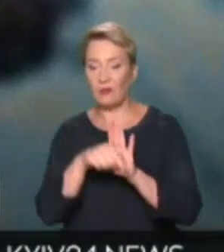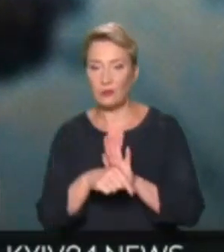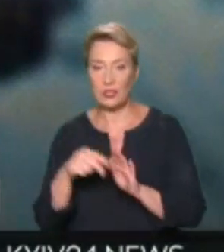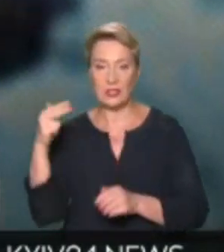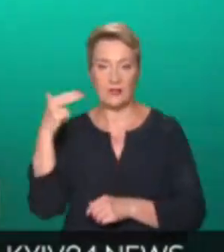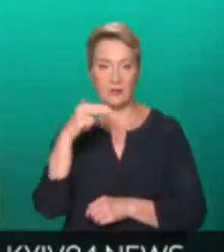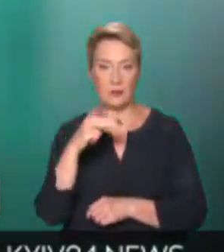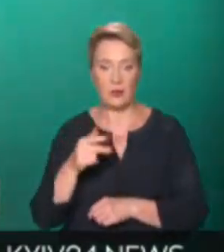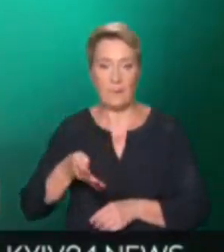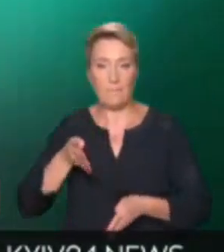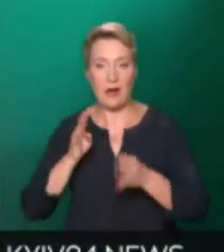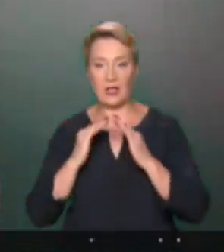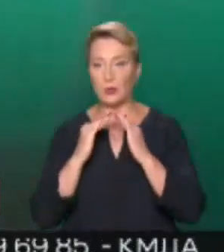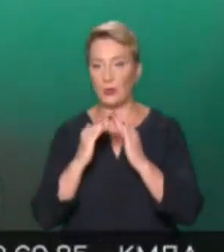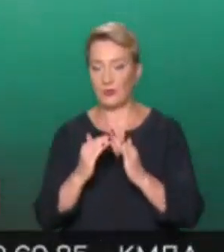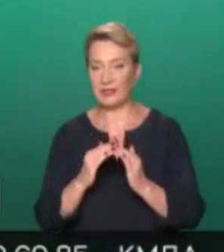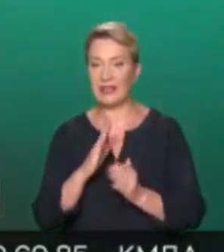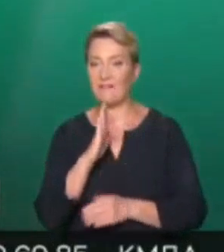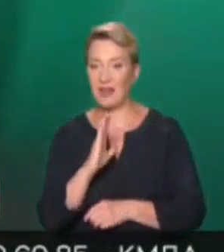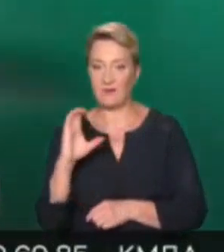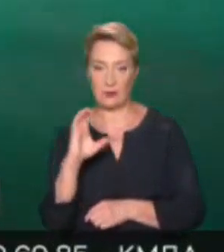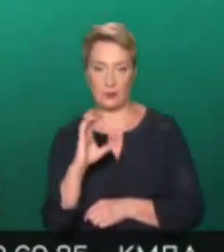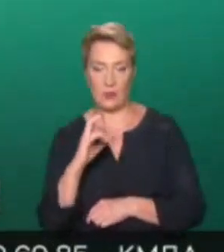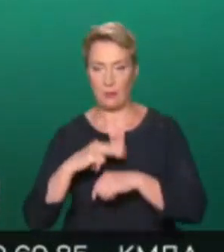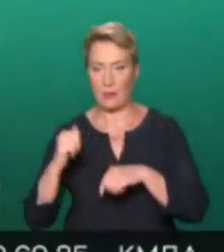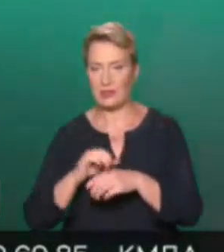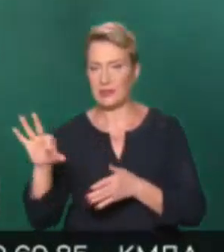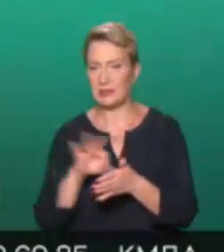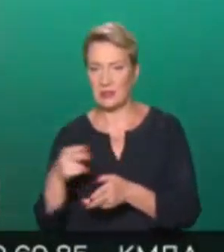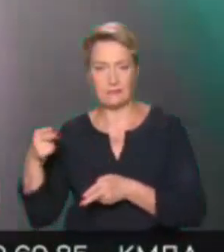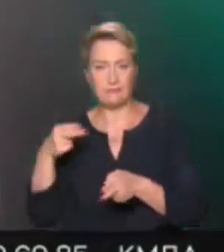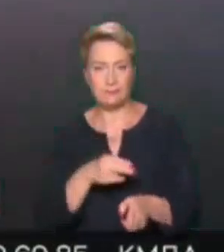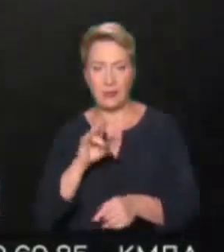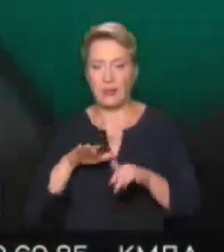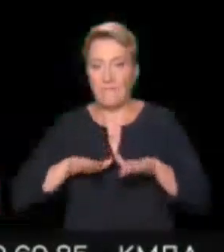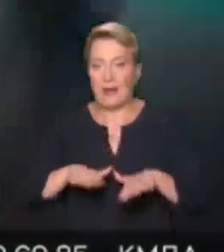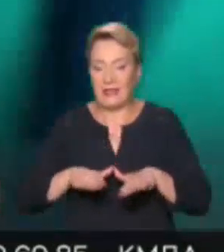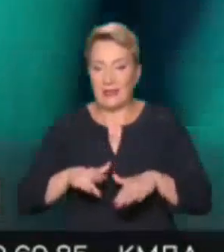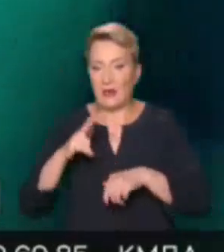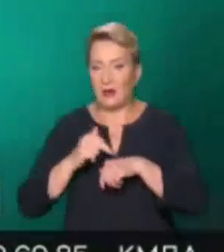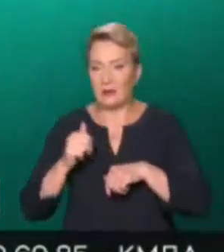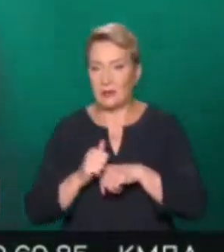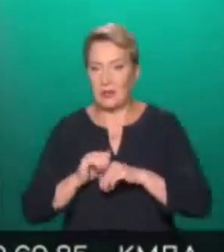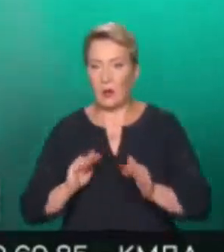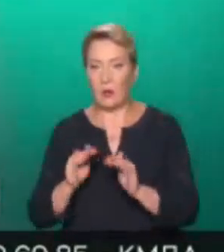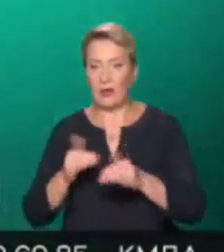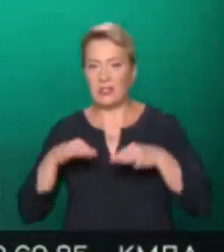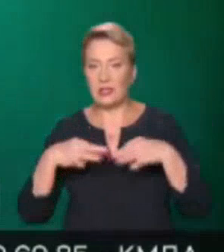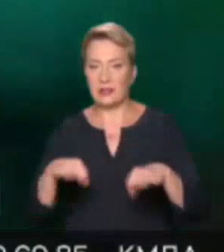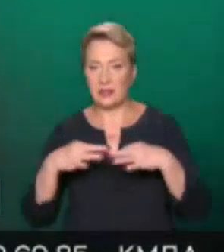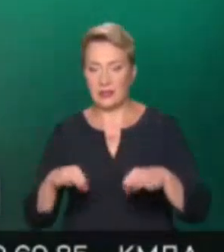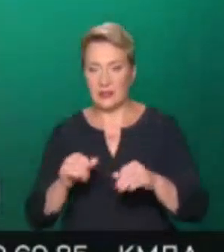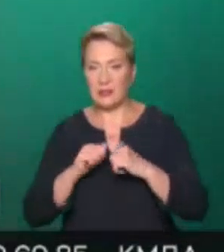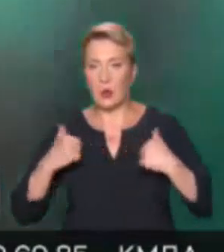Сумах. Екіпажі патрульної поліції за лічені хвилини прибули на місце. Інспектори обмежили рух транспорту, обгородили місце події,